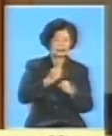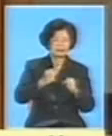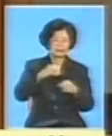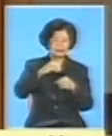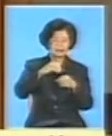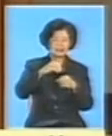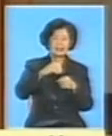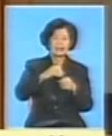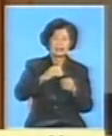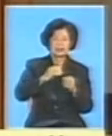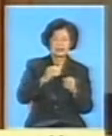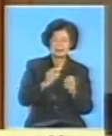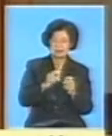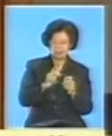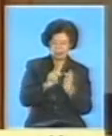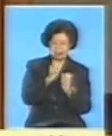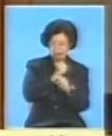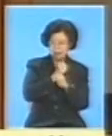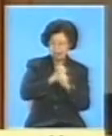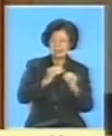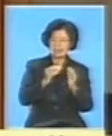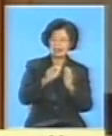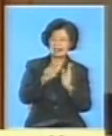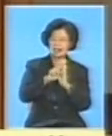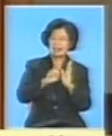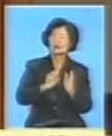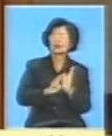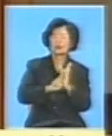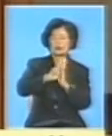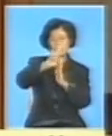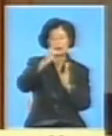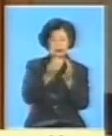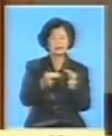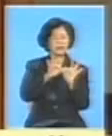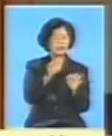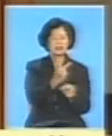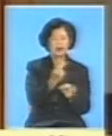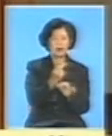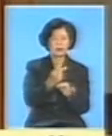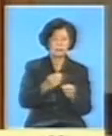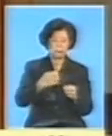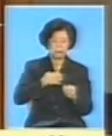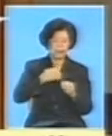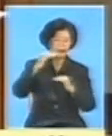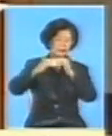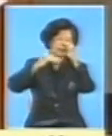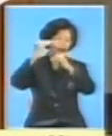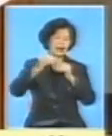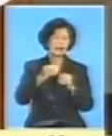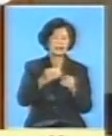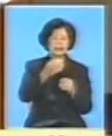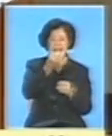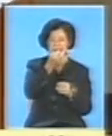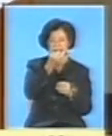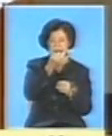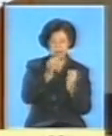ความรู้ในเชิงนักวิชาการหรือในเชิงการทำงานในระดับสูงต่อไปก็สำคัญทั้งสองส่วนนะครับแต่อยากให้พัฒนาเร่งในเรื่องของอาชีพประโย